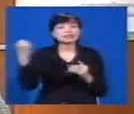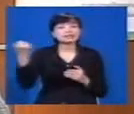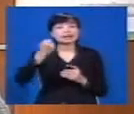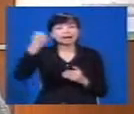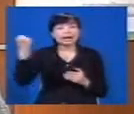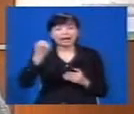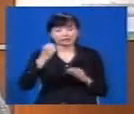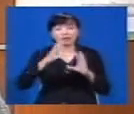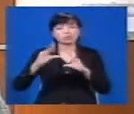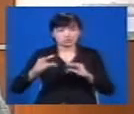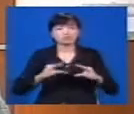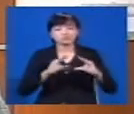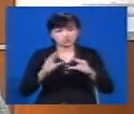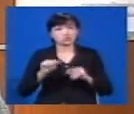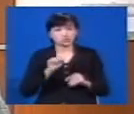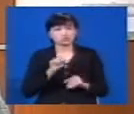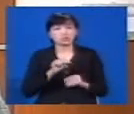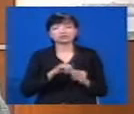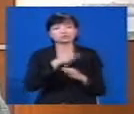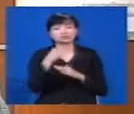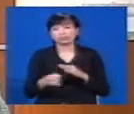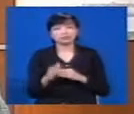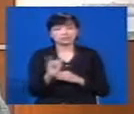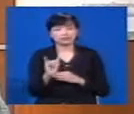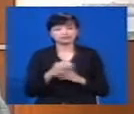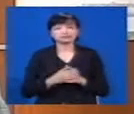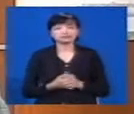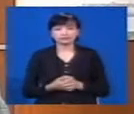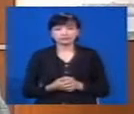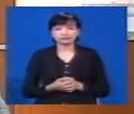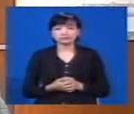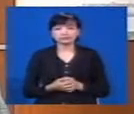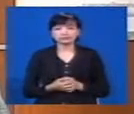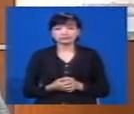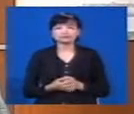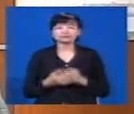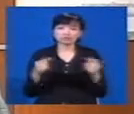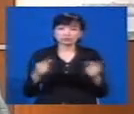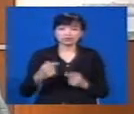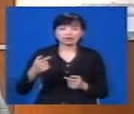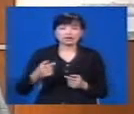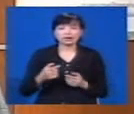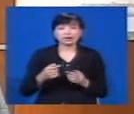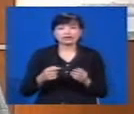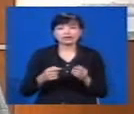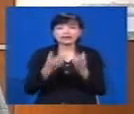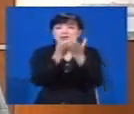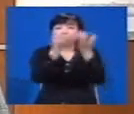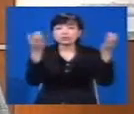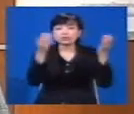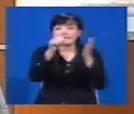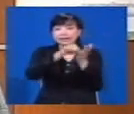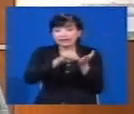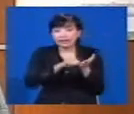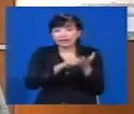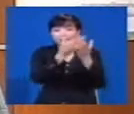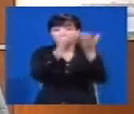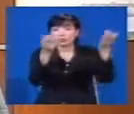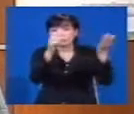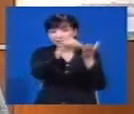น้าแล้ววันนี้ศาลรัฐธรรมนูญท่านก็วินิจฉัยออกมาในบางประเด็นว ่ าให้เดินหน้าต่อไปได้หรือว่าบางมาตราที่รัฐธรรมนูญแก้ไข